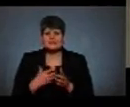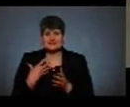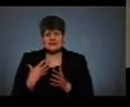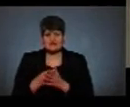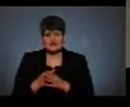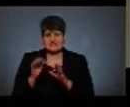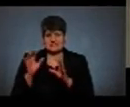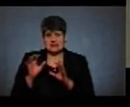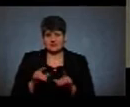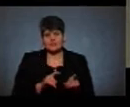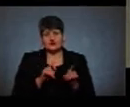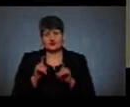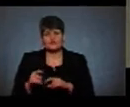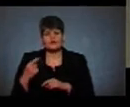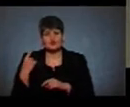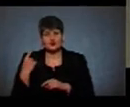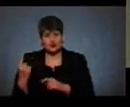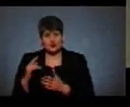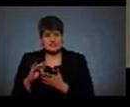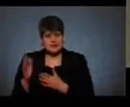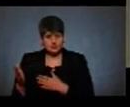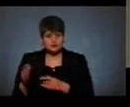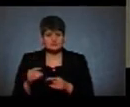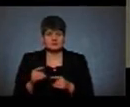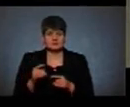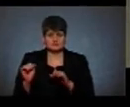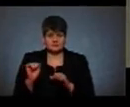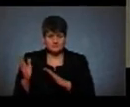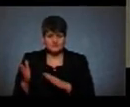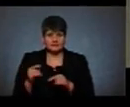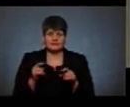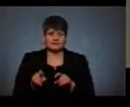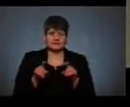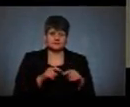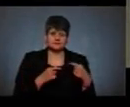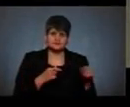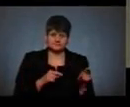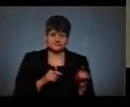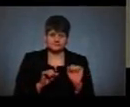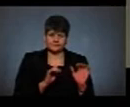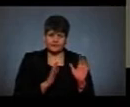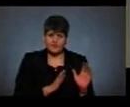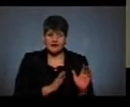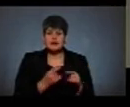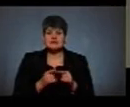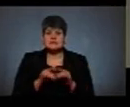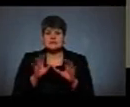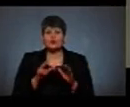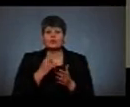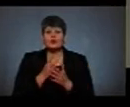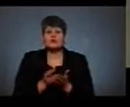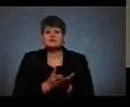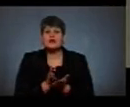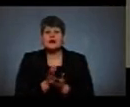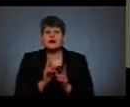статус, перейшовши від однієї центру до іншого. А цей закон він якби показує шлях, як це